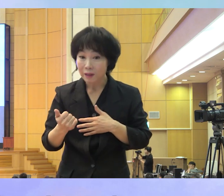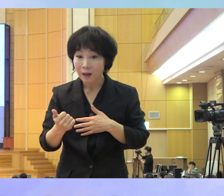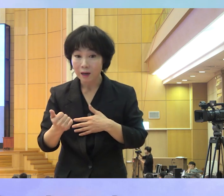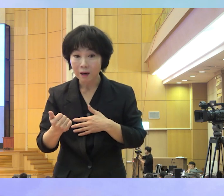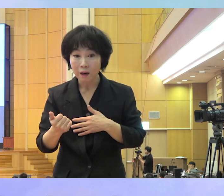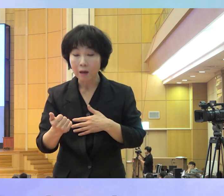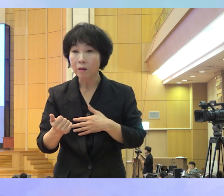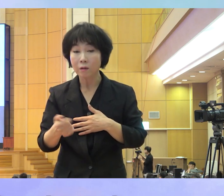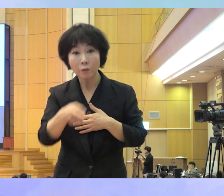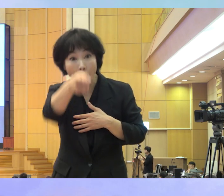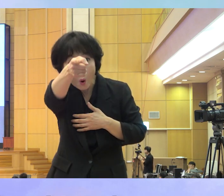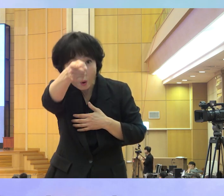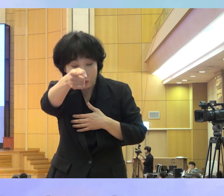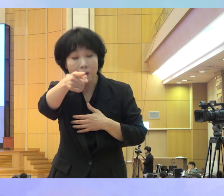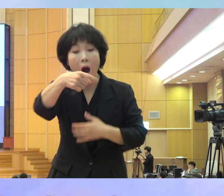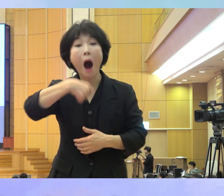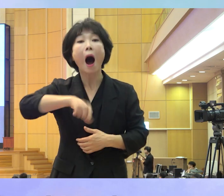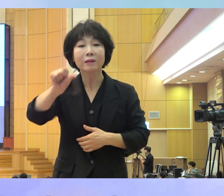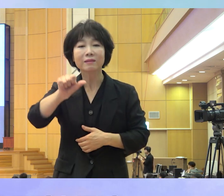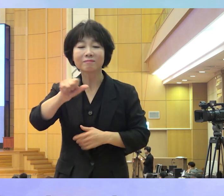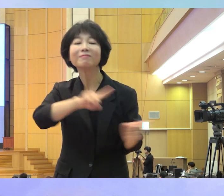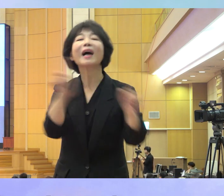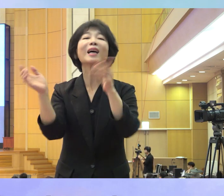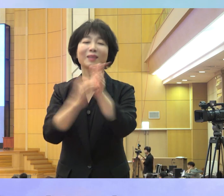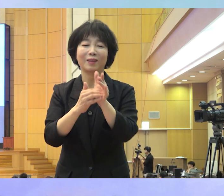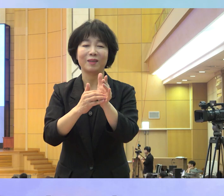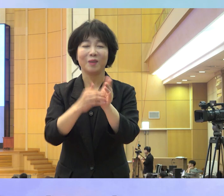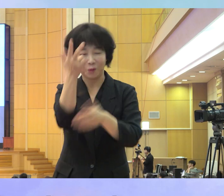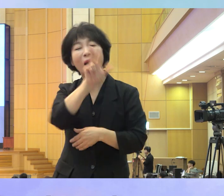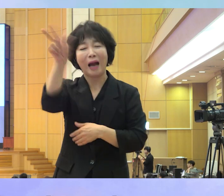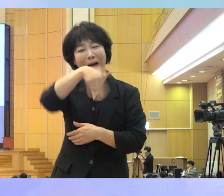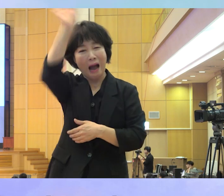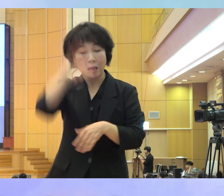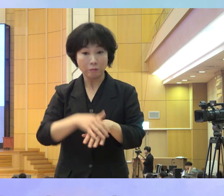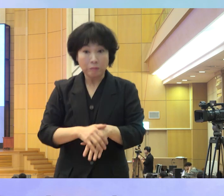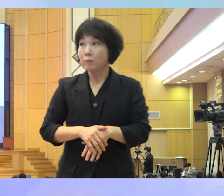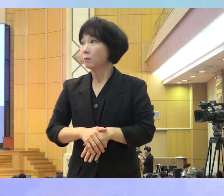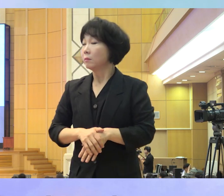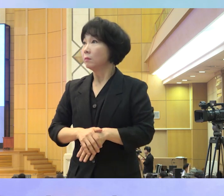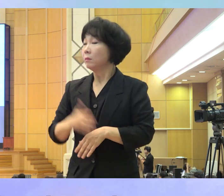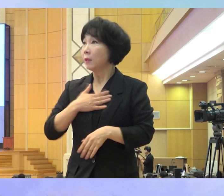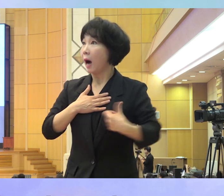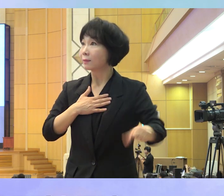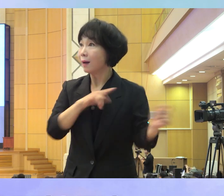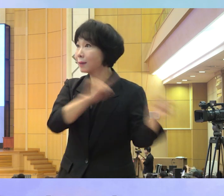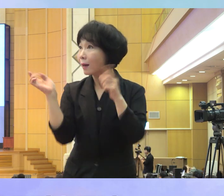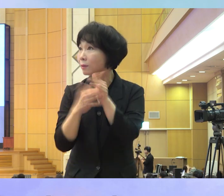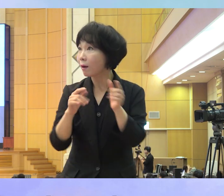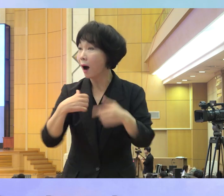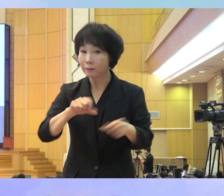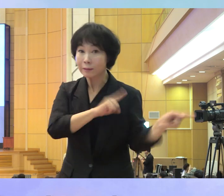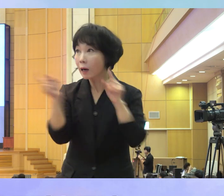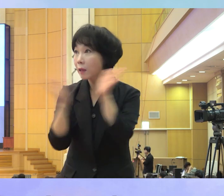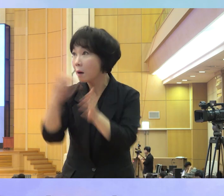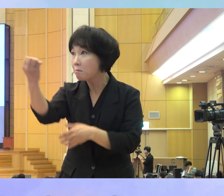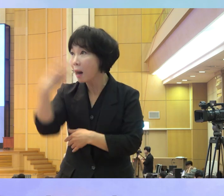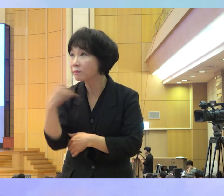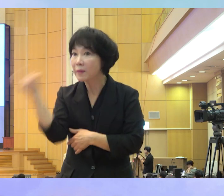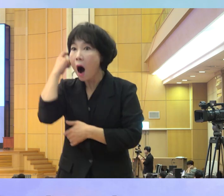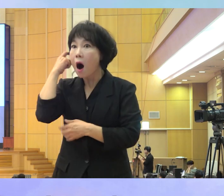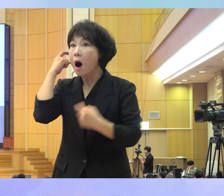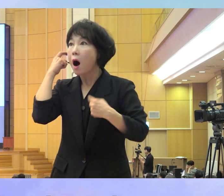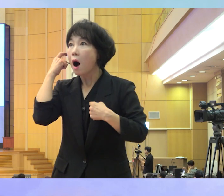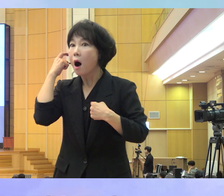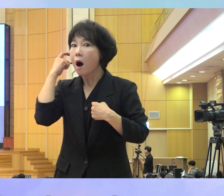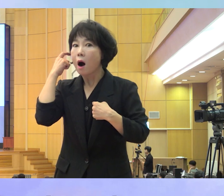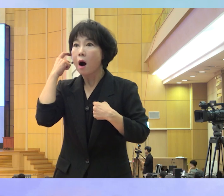그래서 집에 이제 돌아오는데, 그의 아버지, 병들어 죽게 됐던 그 아이의 아버지가 예수께서